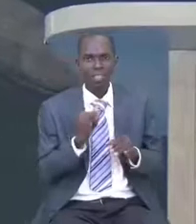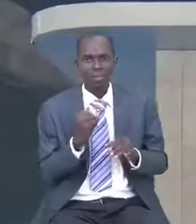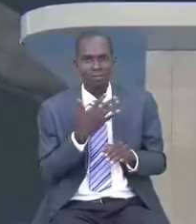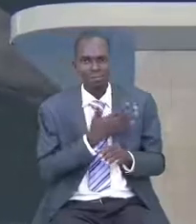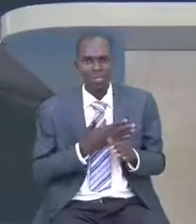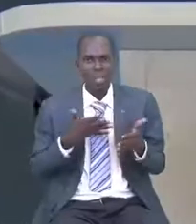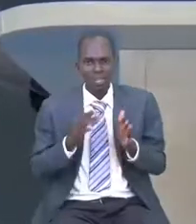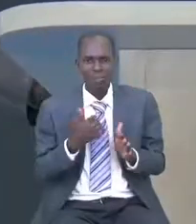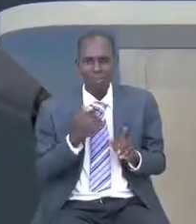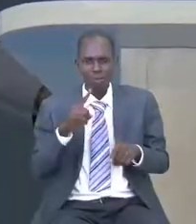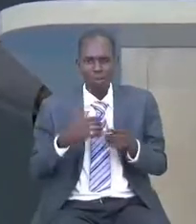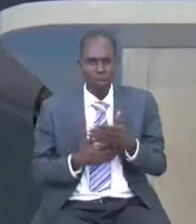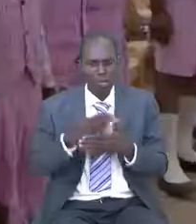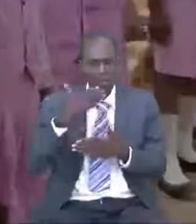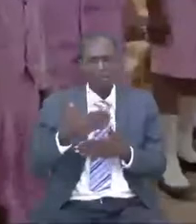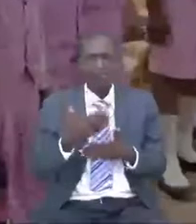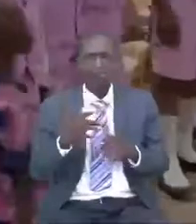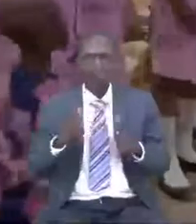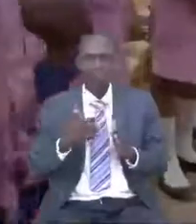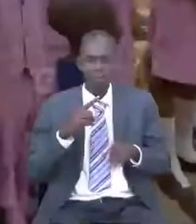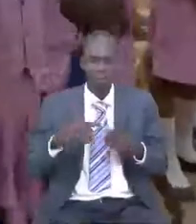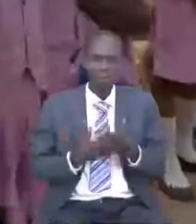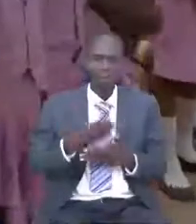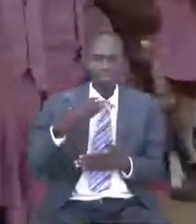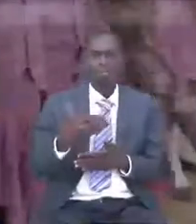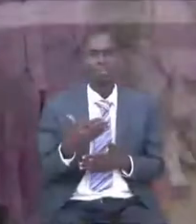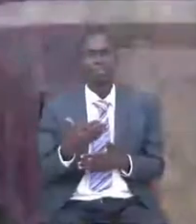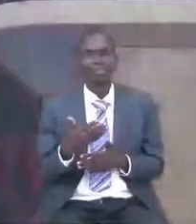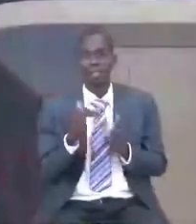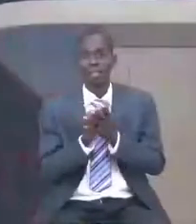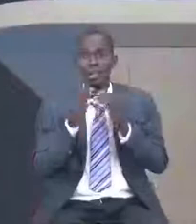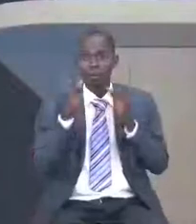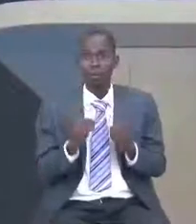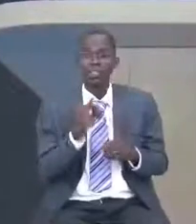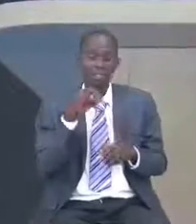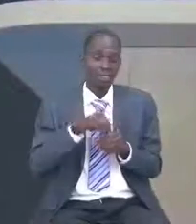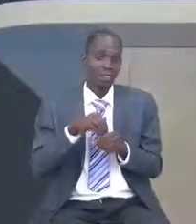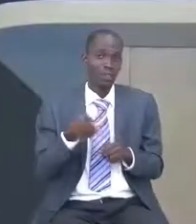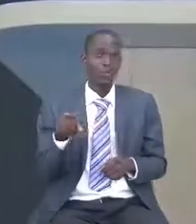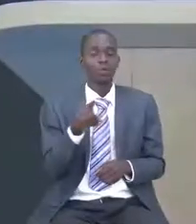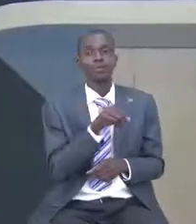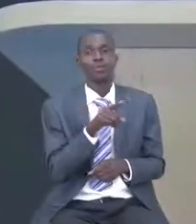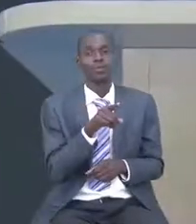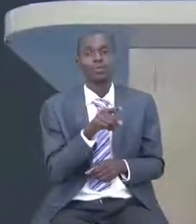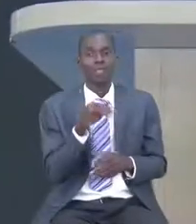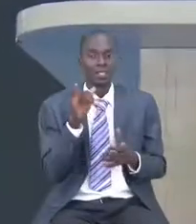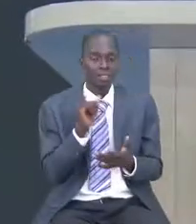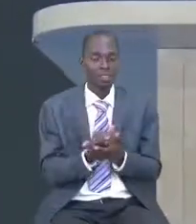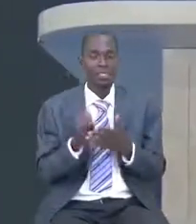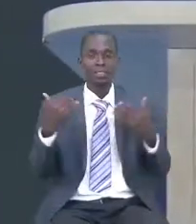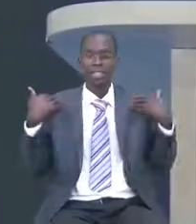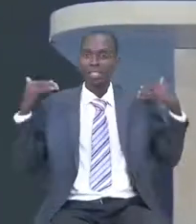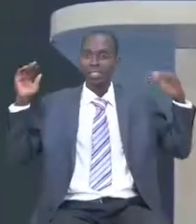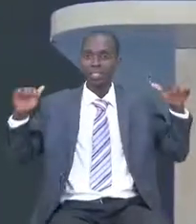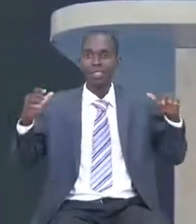laisse-moi sortir, toi suis-moi. Cette puissance en toi, cet